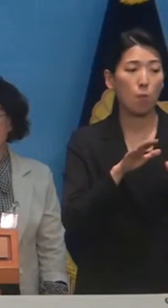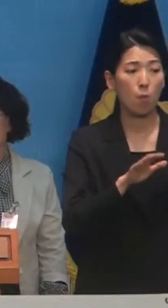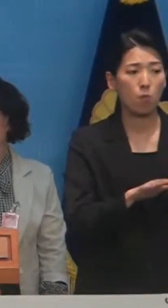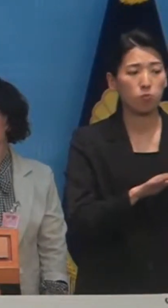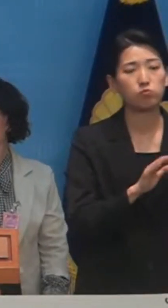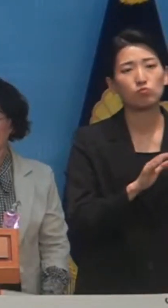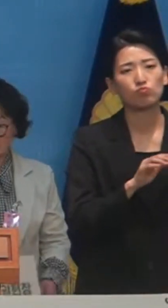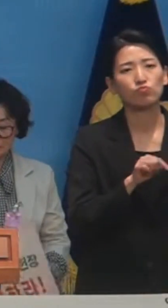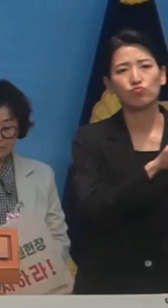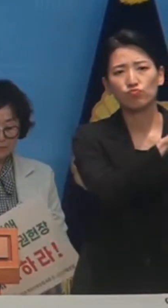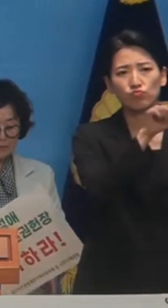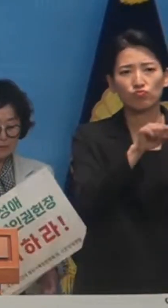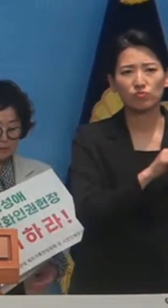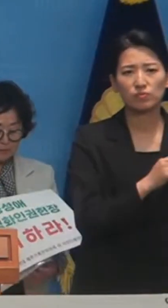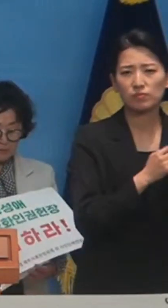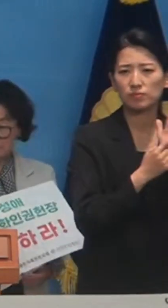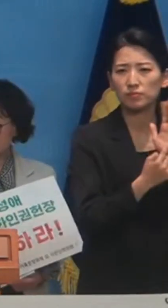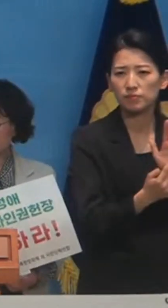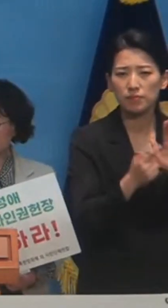성명서를